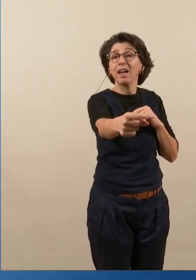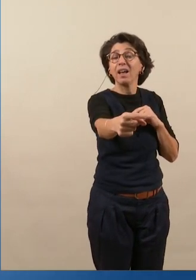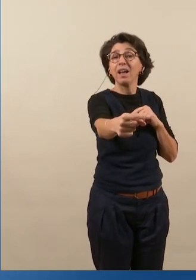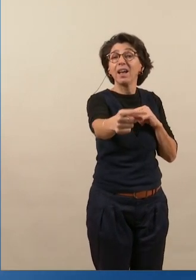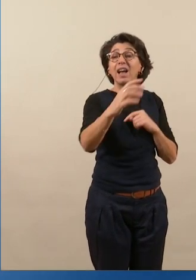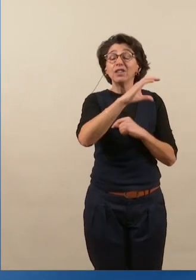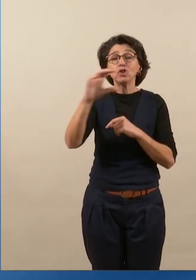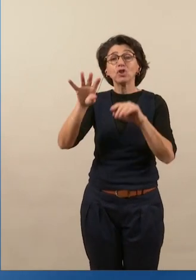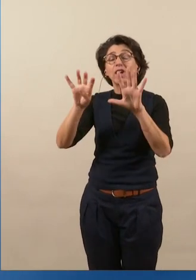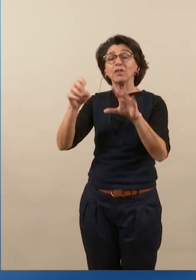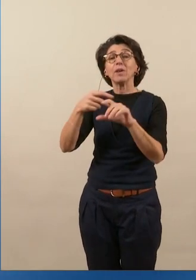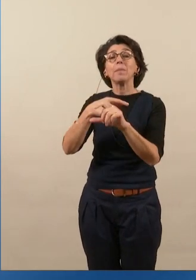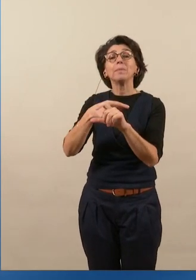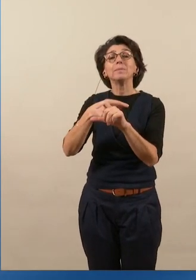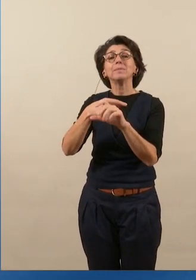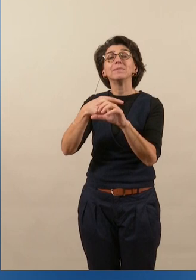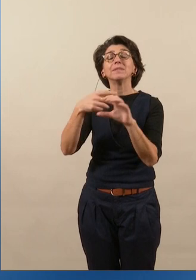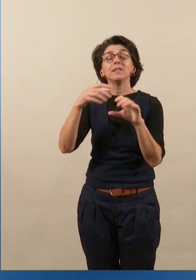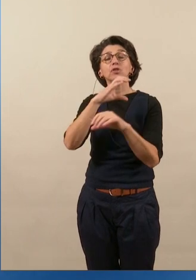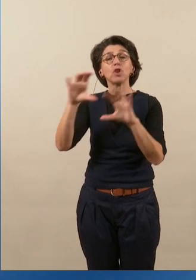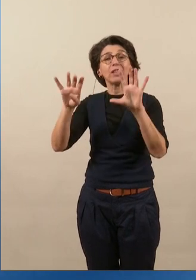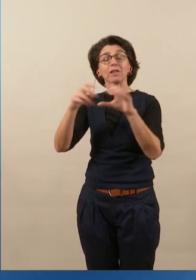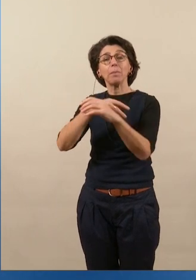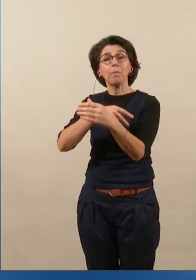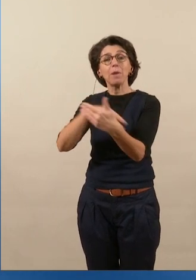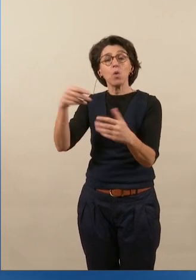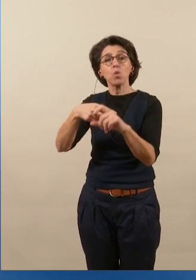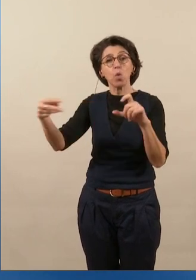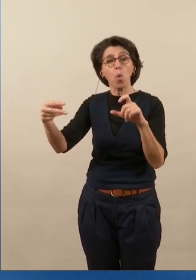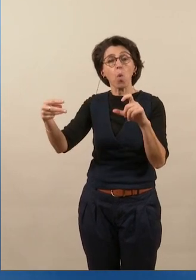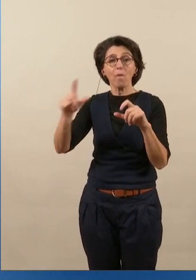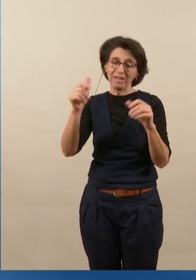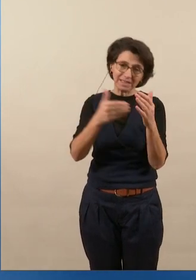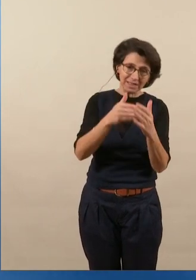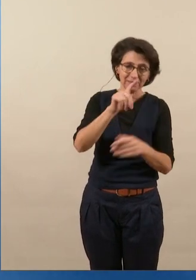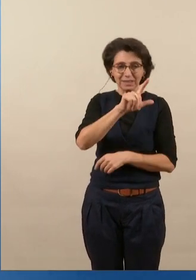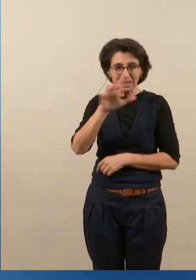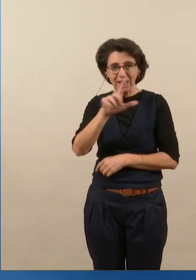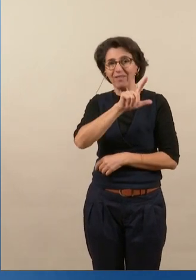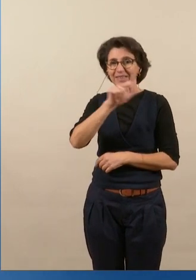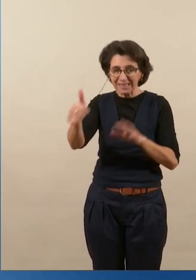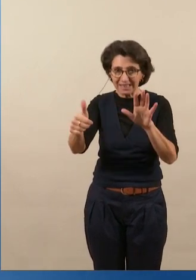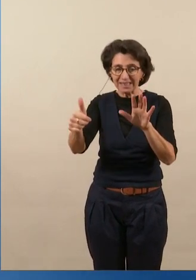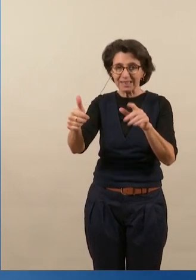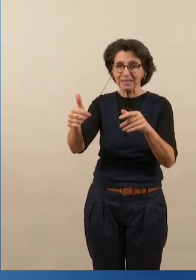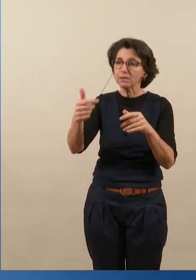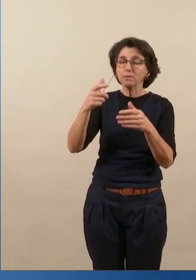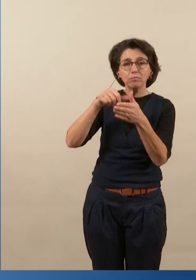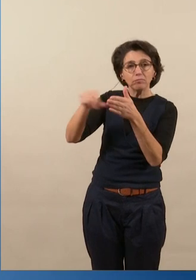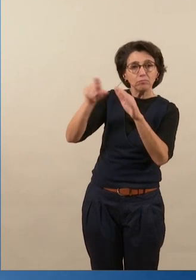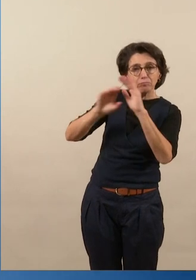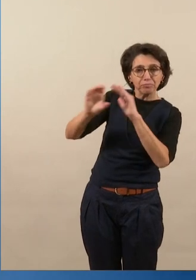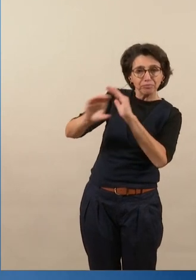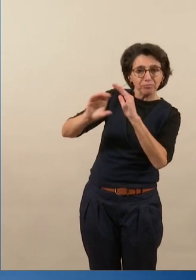190 millions d'euros annoncés pour 2025 et 2026 autant en 2 ans que la période de 4 ans allant de 2020